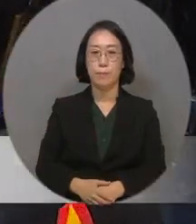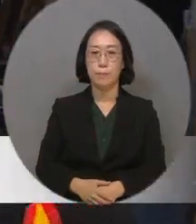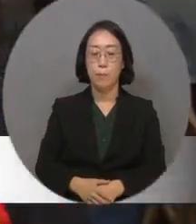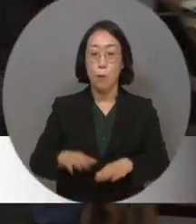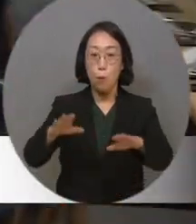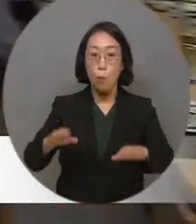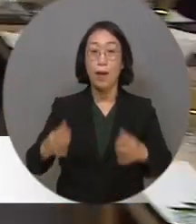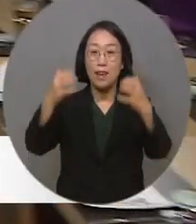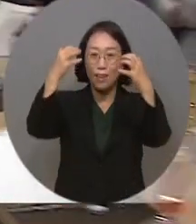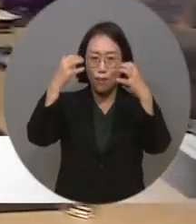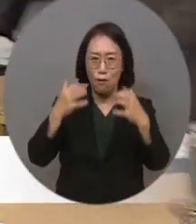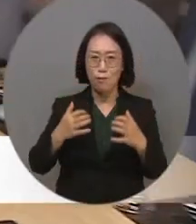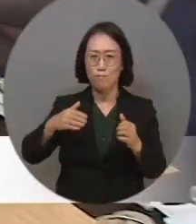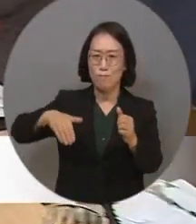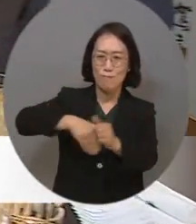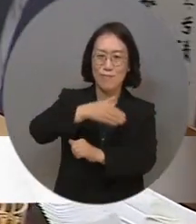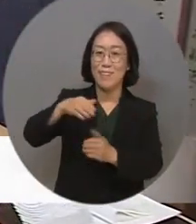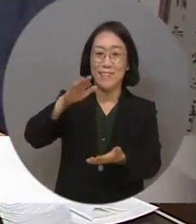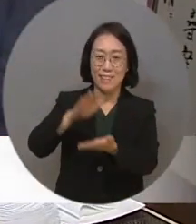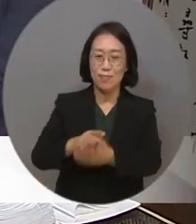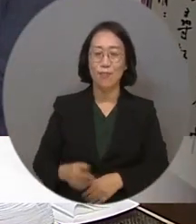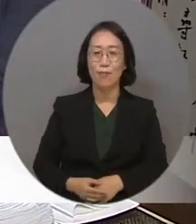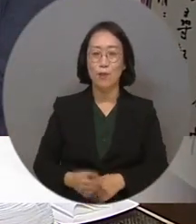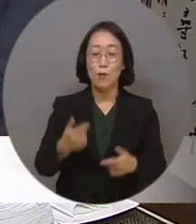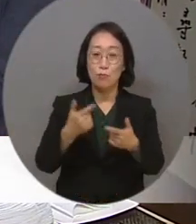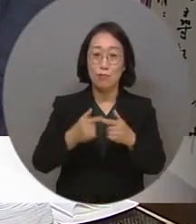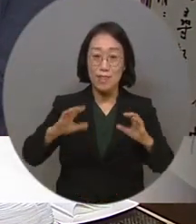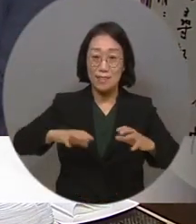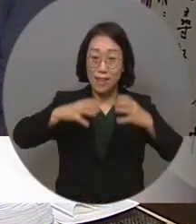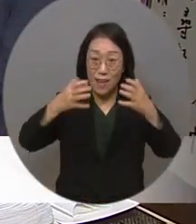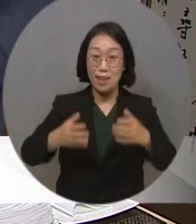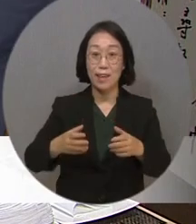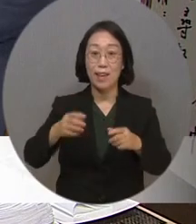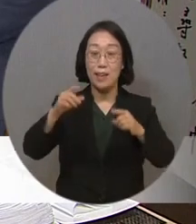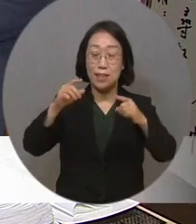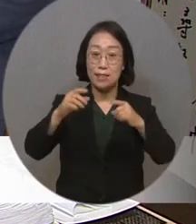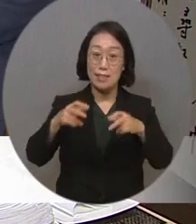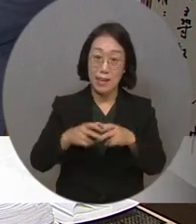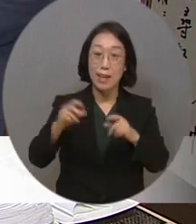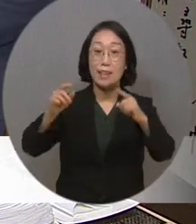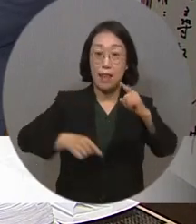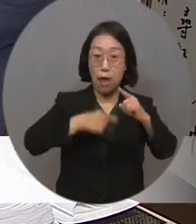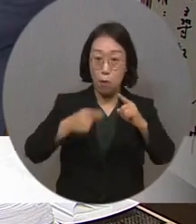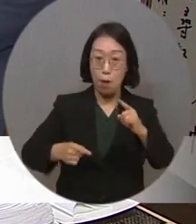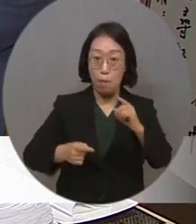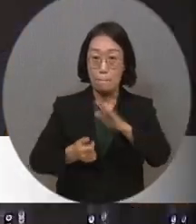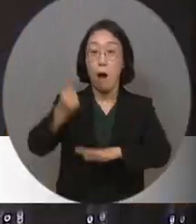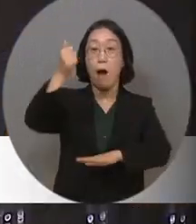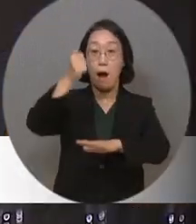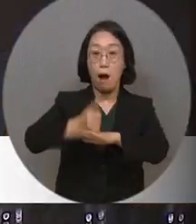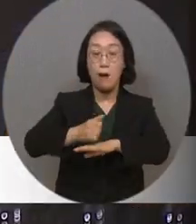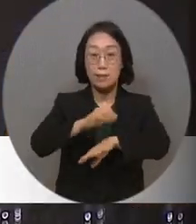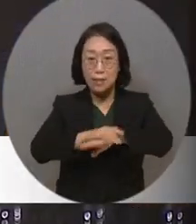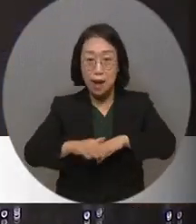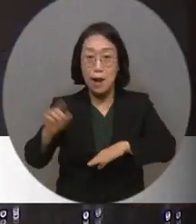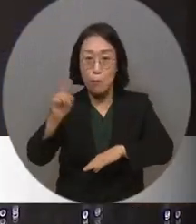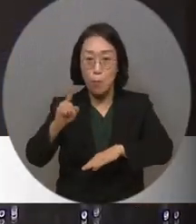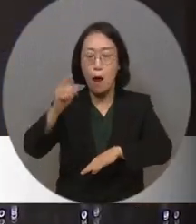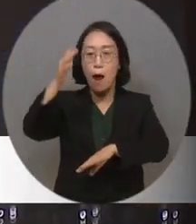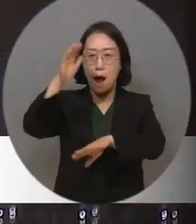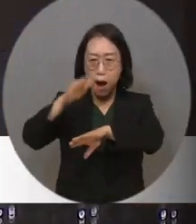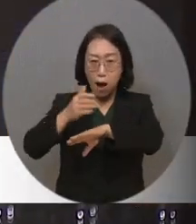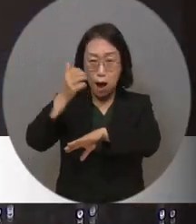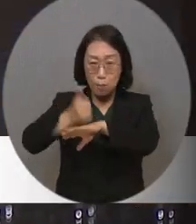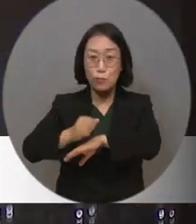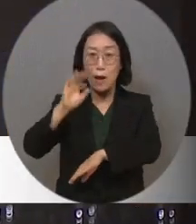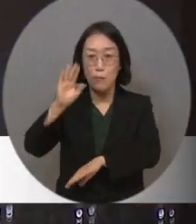올해 여름을 뜨겁게 달궜던 2023 부산 세계 장애인 대회의 성과와 앞으로의 과제를 제시하는 자리가